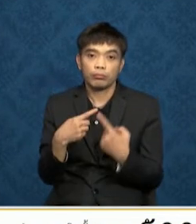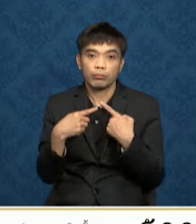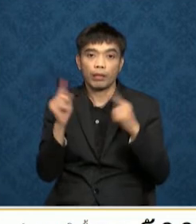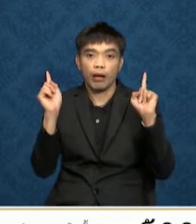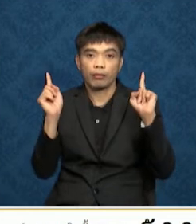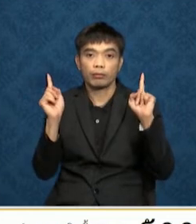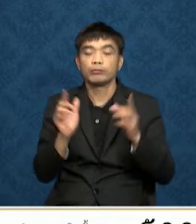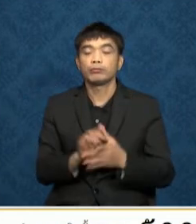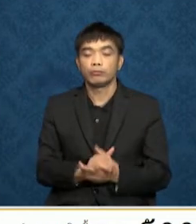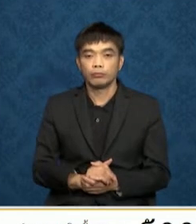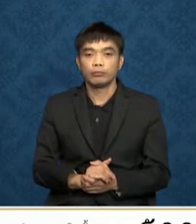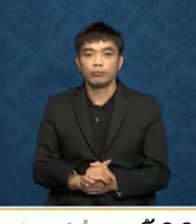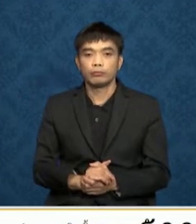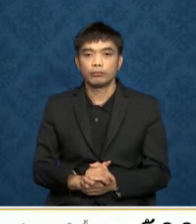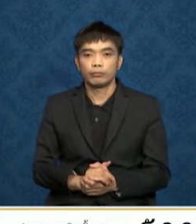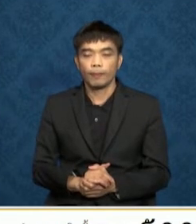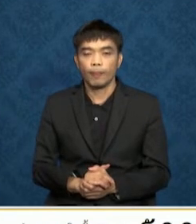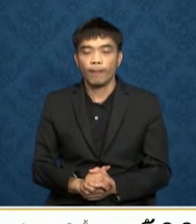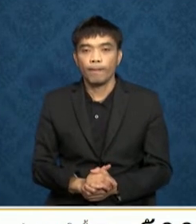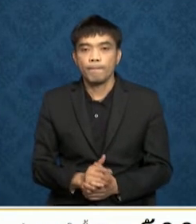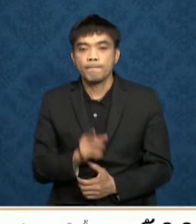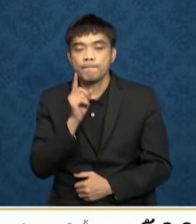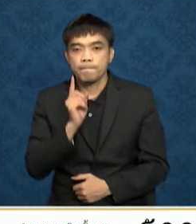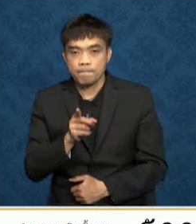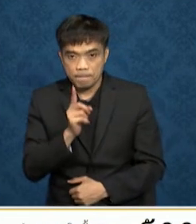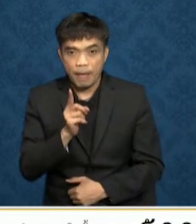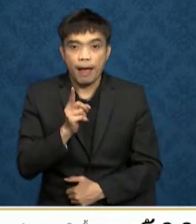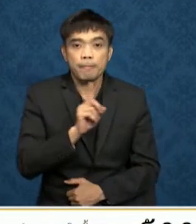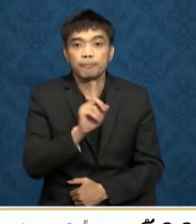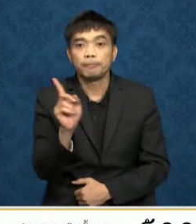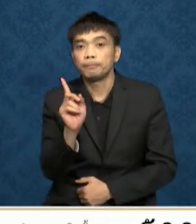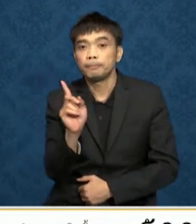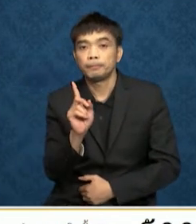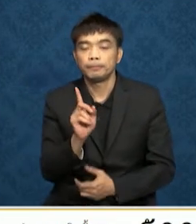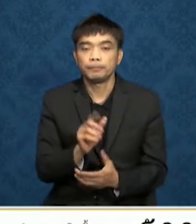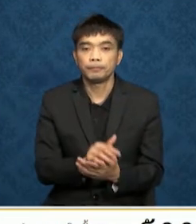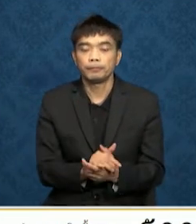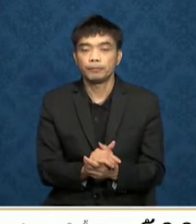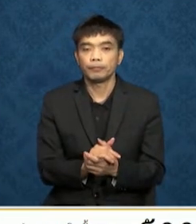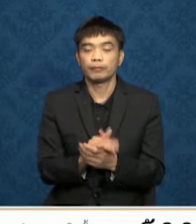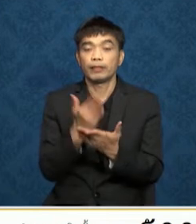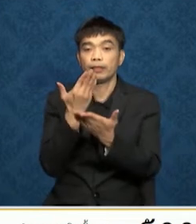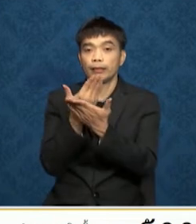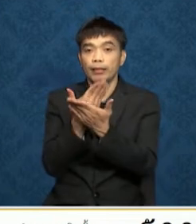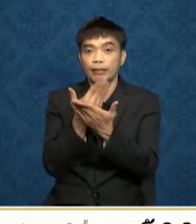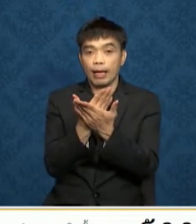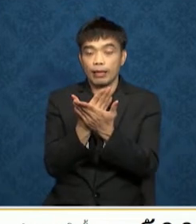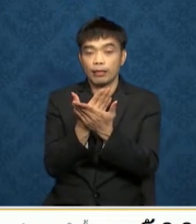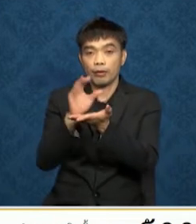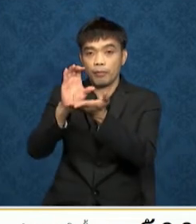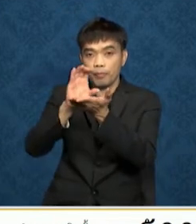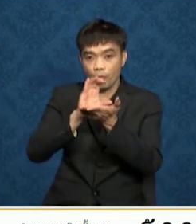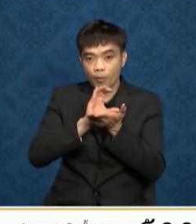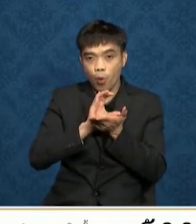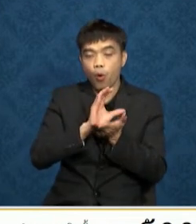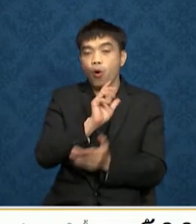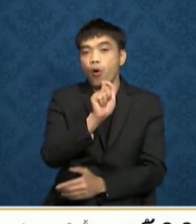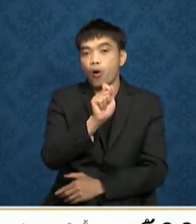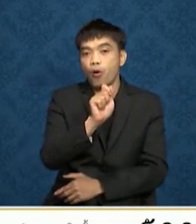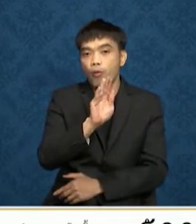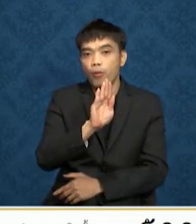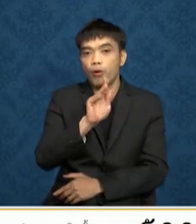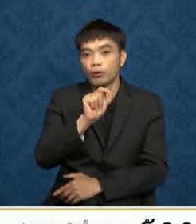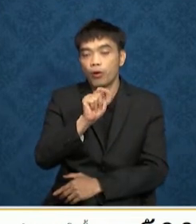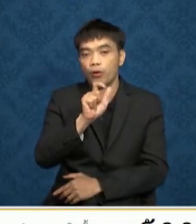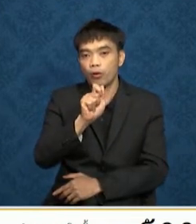ครับจริงๆแล้วท่านธันครับงบท้องถิ่นในปีนี้นะครับผมก็มีความ